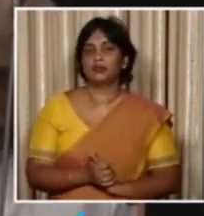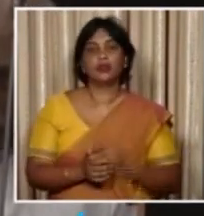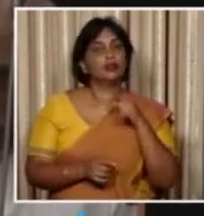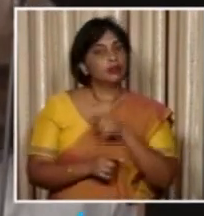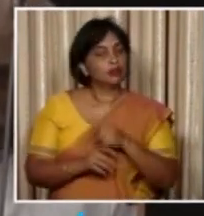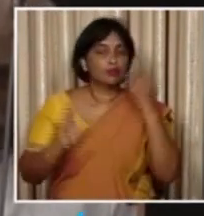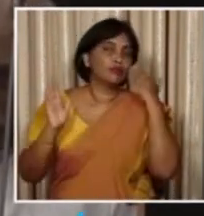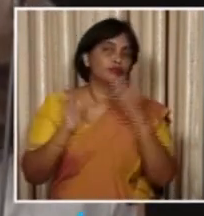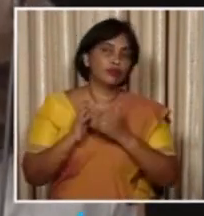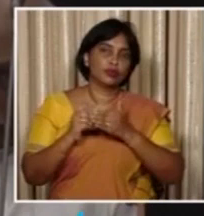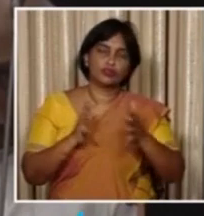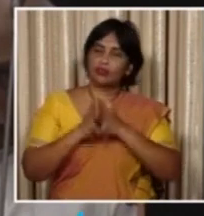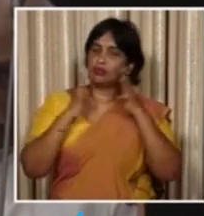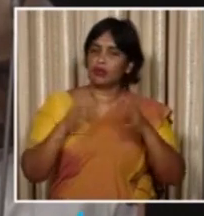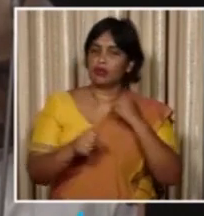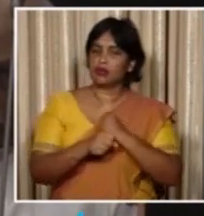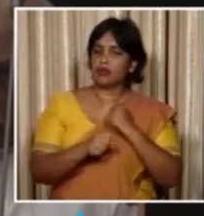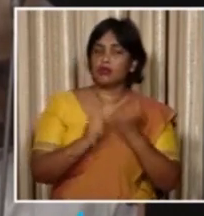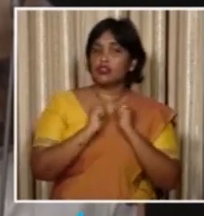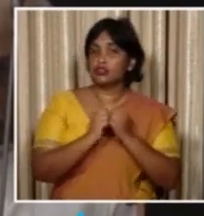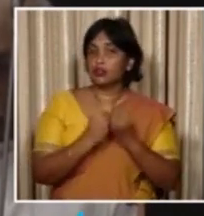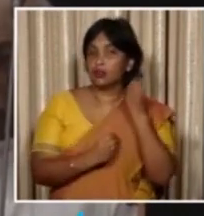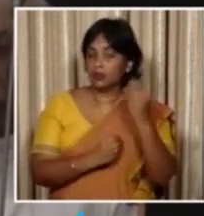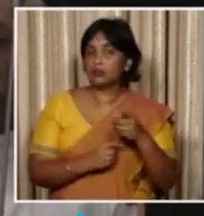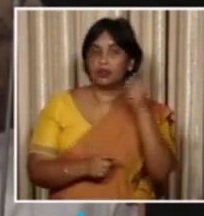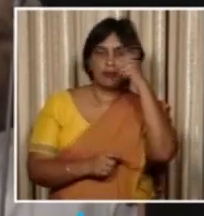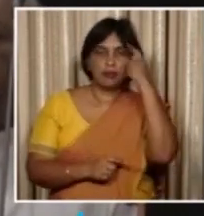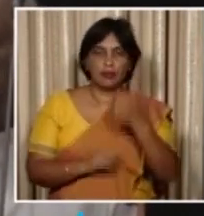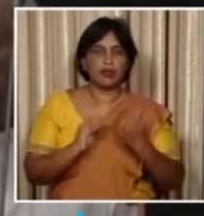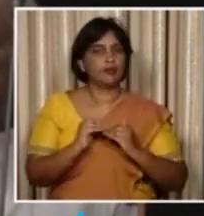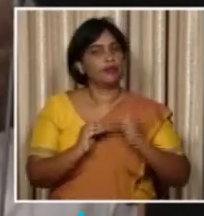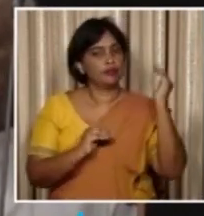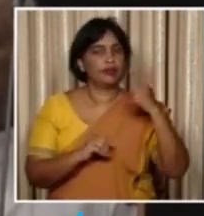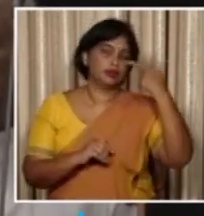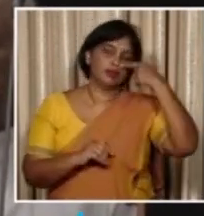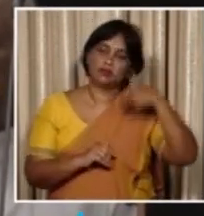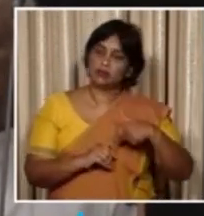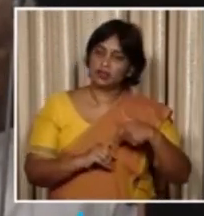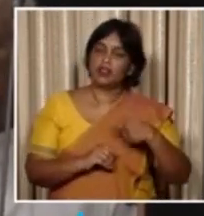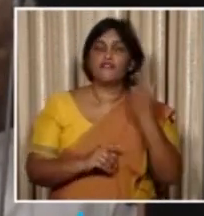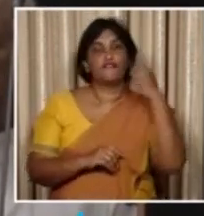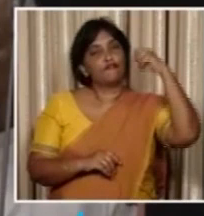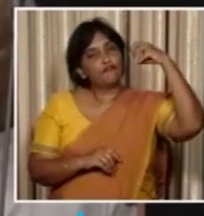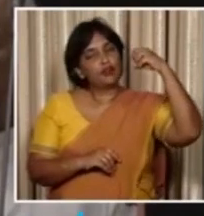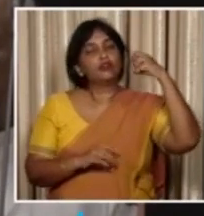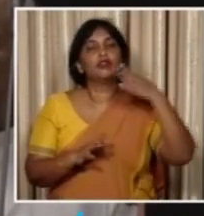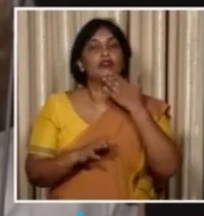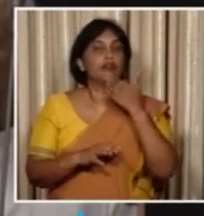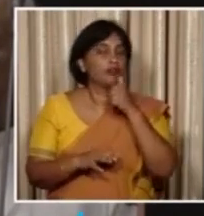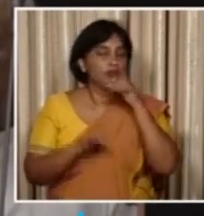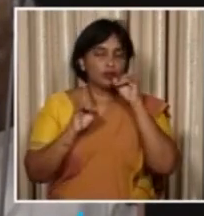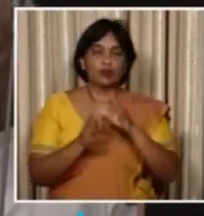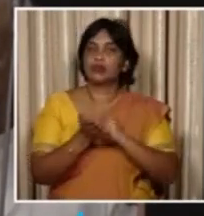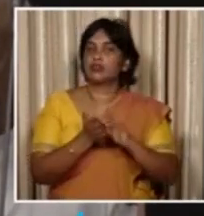ಮೇತು ಅಕ್ಕಲ್ ಸಿಟಿ ಬಹೋ ಆಂಡು ರಸ್ಸಾದುಣ್ಣೆ ಪಡಿ ವೆಡಿಕರೆ ಇಂಧನ ವಿದುಲಿಯ ಹಾ ಜಲಯಾದಿ